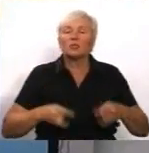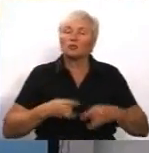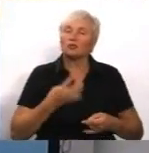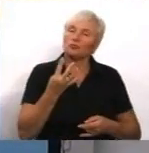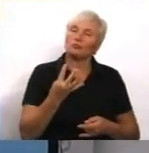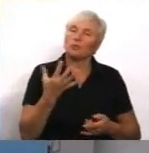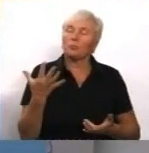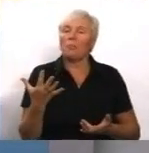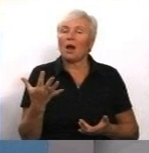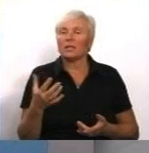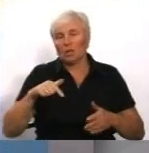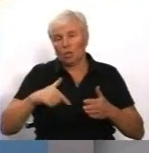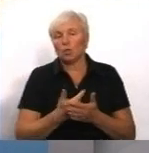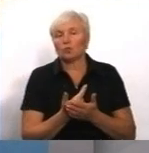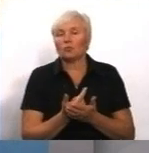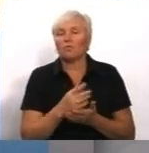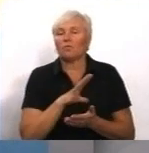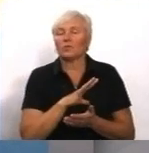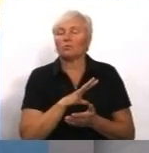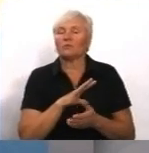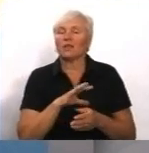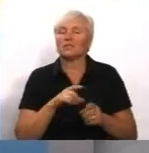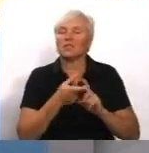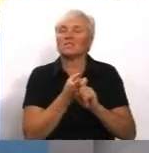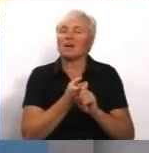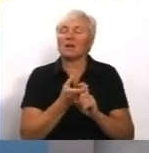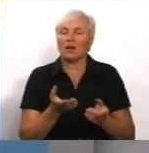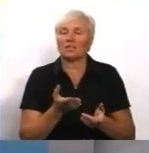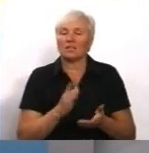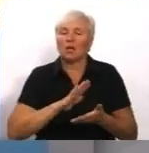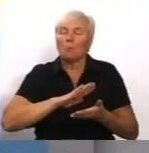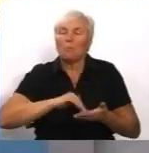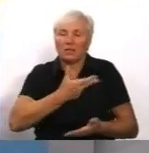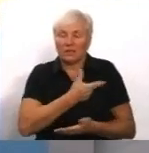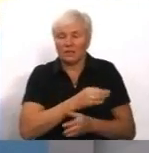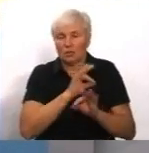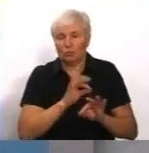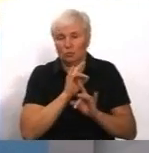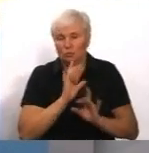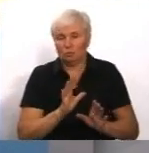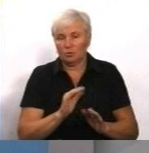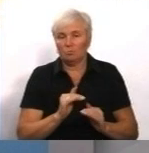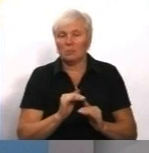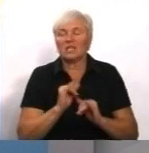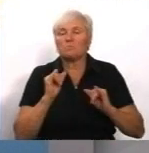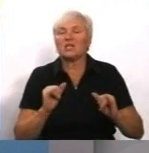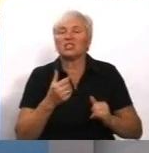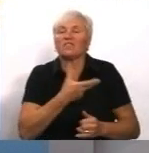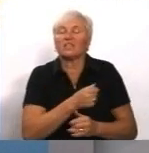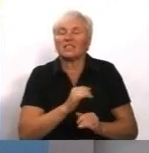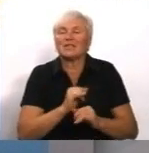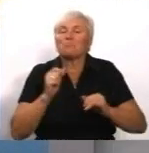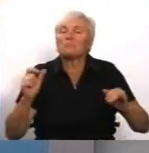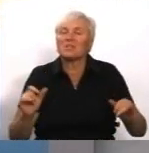і знову ж перезараження. Тому без пероральної вакцинації ми збільшили в минулому році, а в цьому році знову